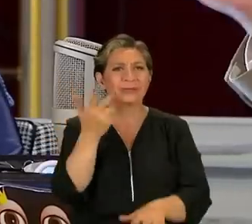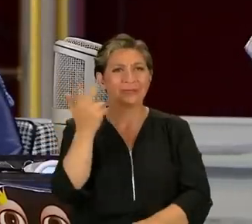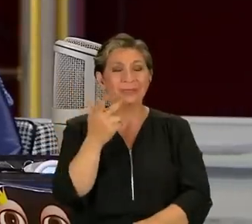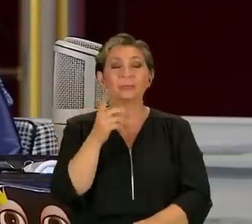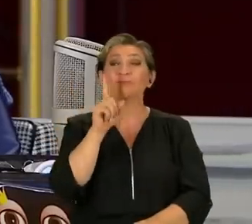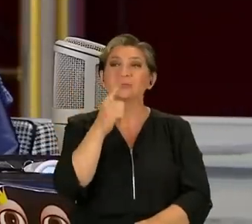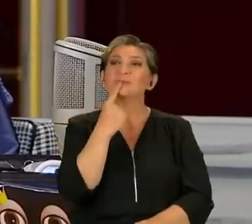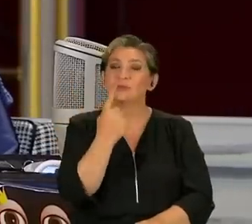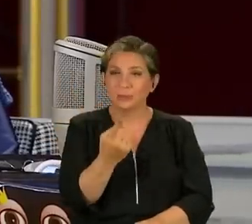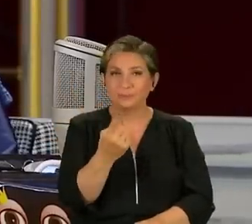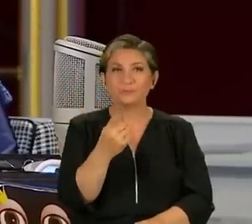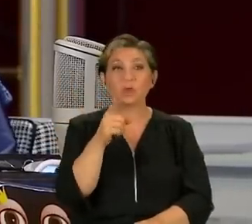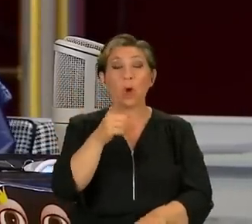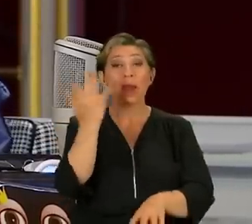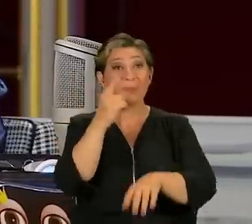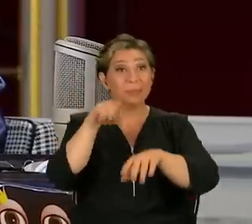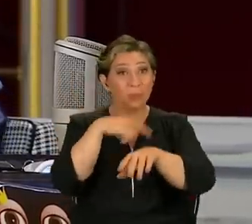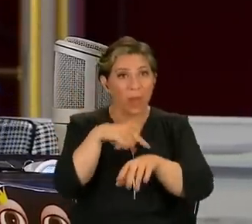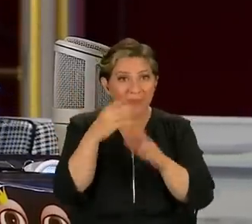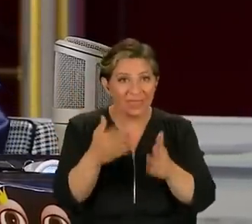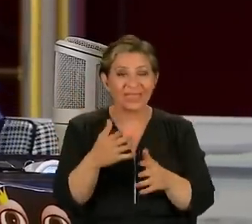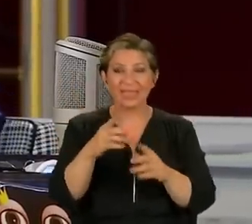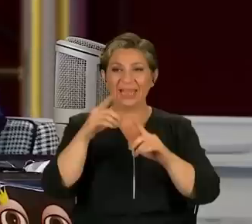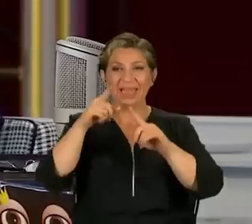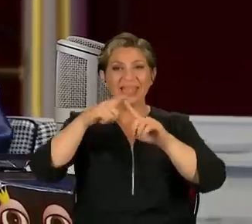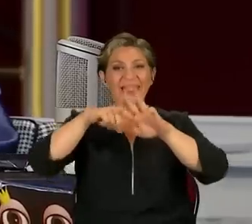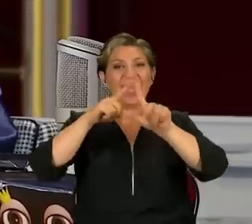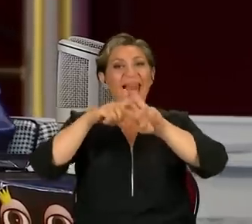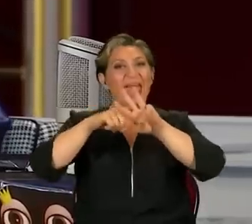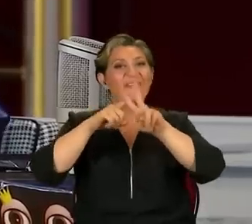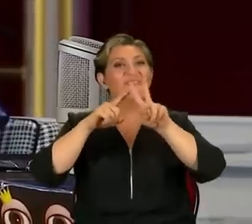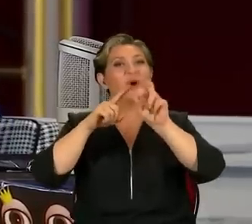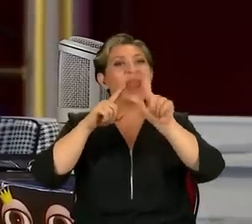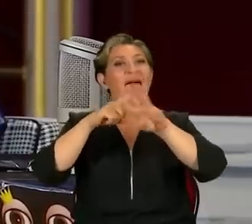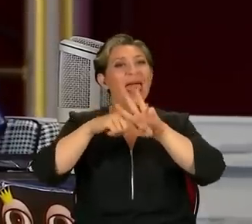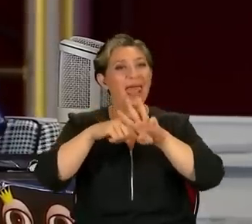Yani şöyle söyleyeyim. Öyle bir dönemdi ki Televole'nin